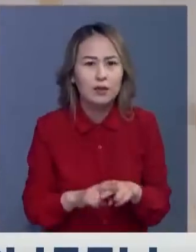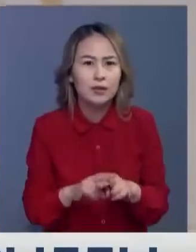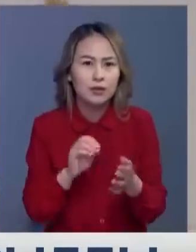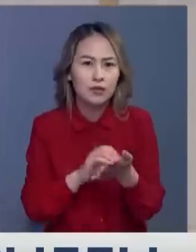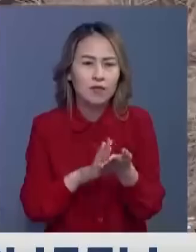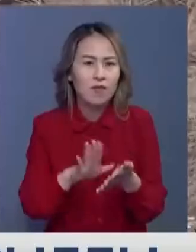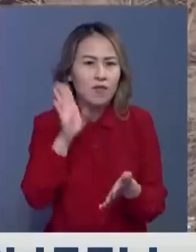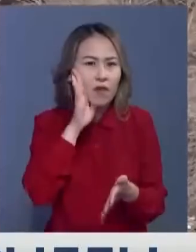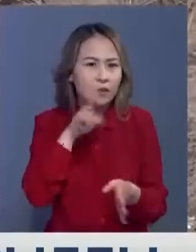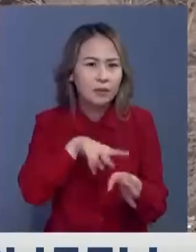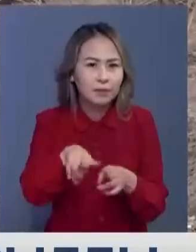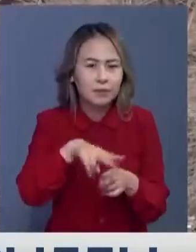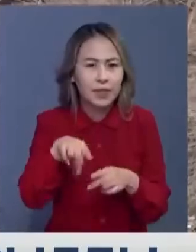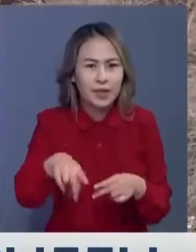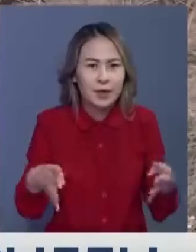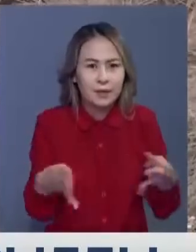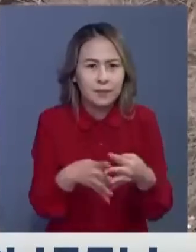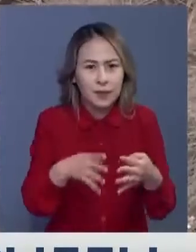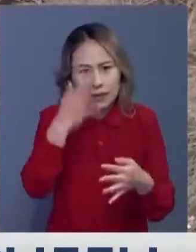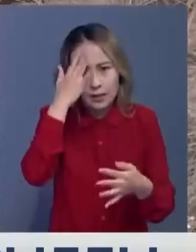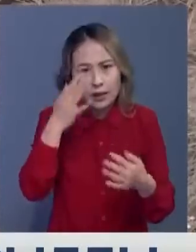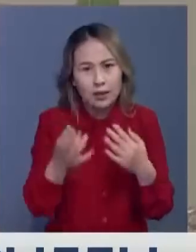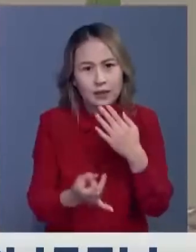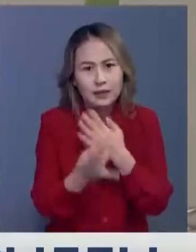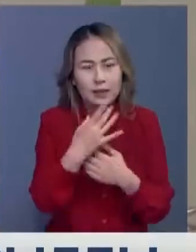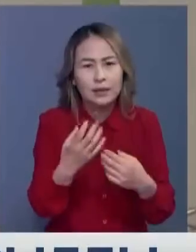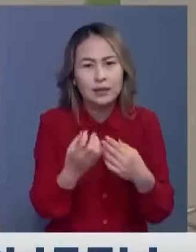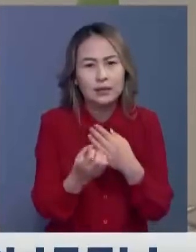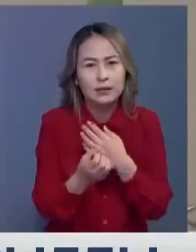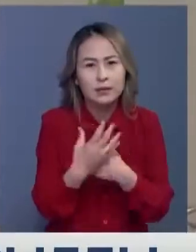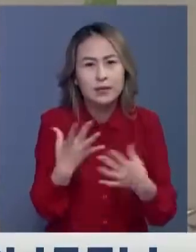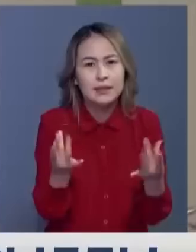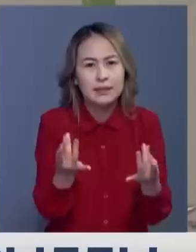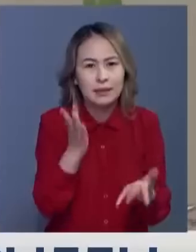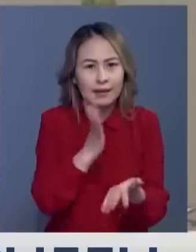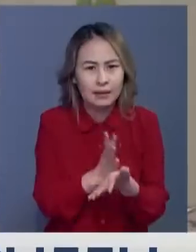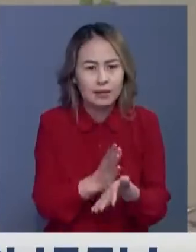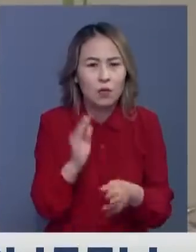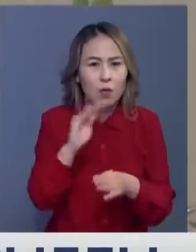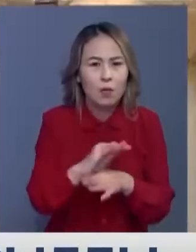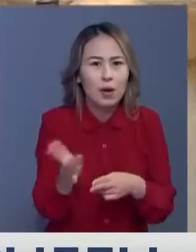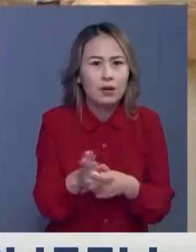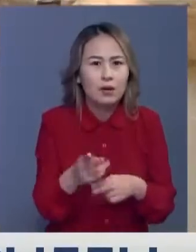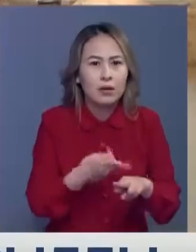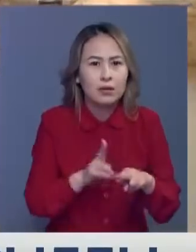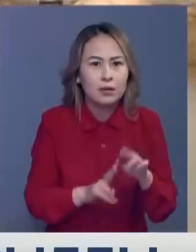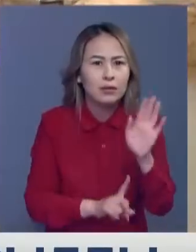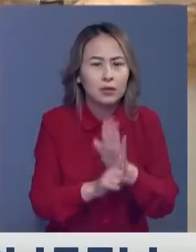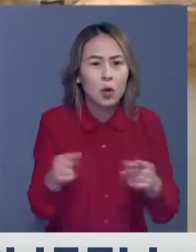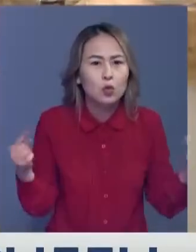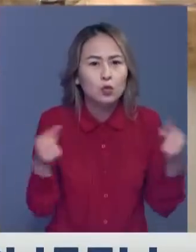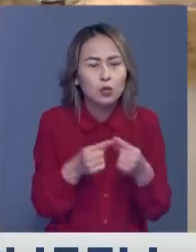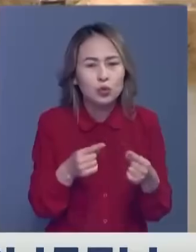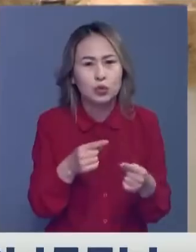Су құрамынан зиянды қоспалар мен мұнай қалдығы анықталмады. Басқа да құзырлы органдар енді балықтың нақты неден